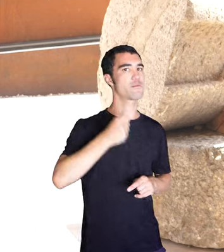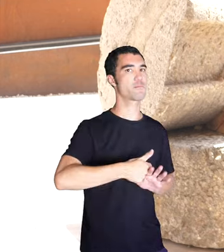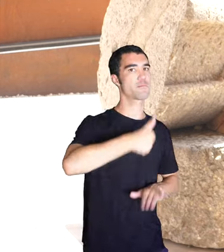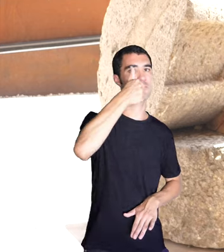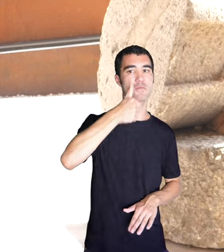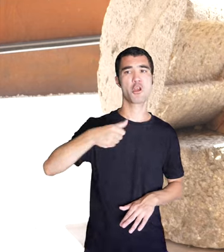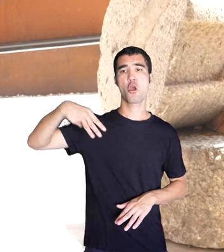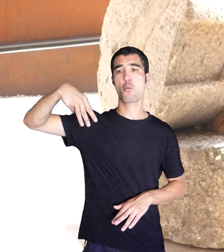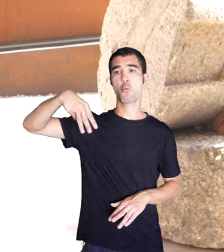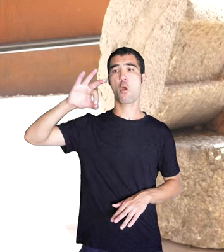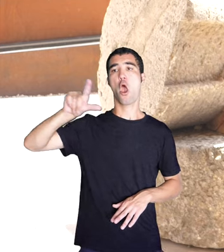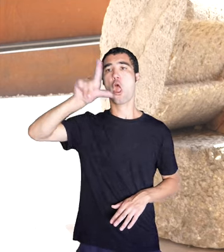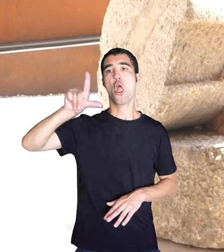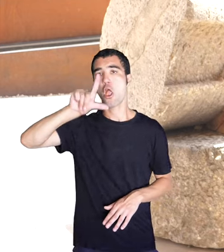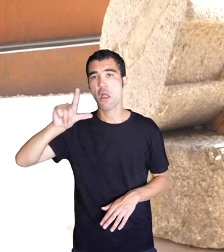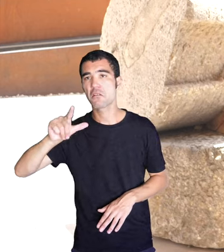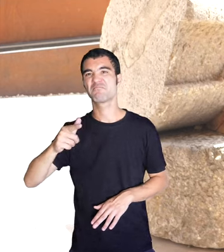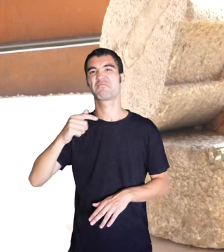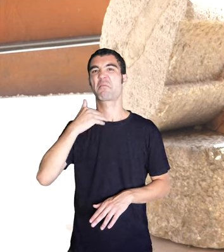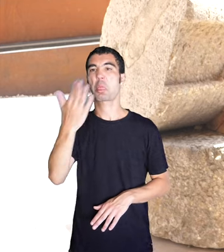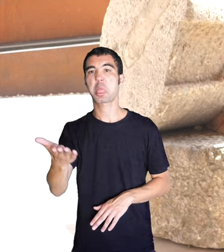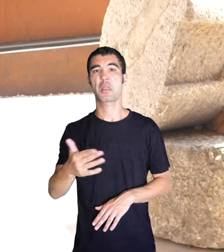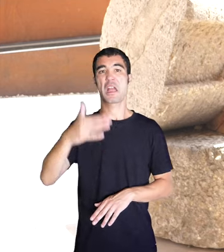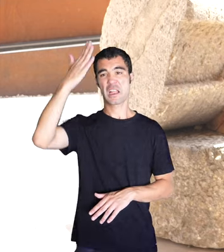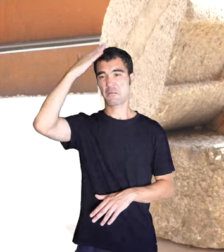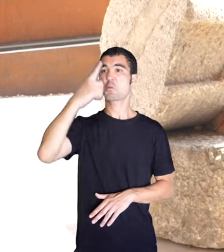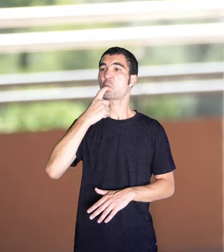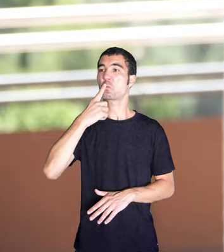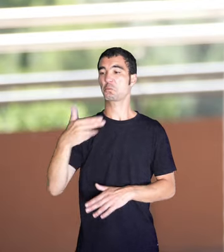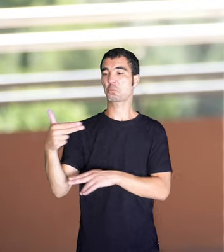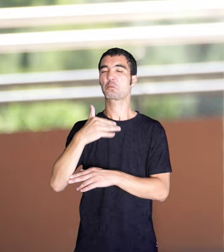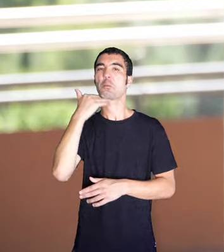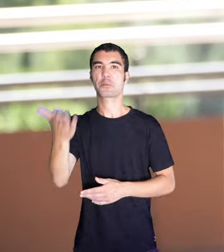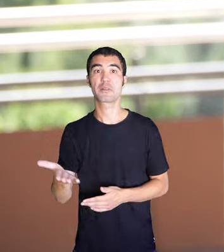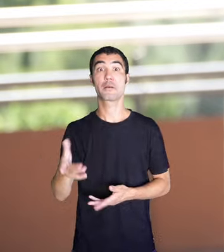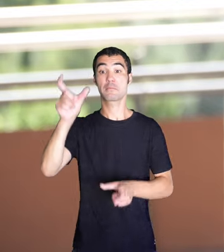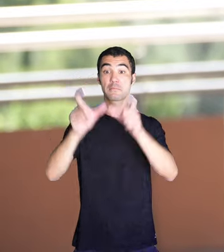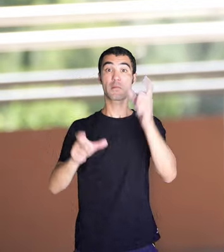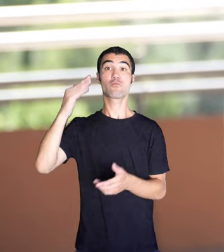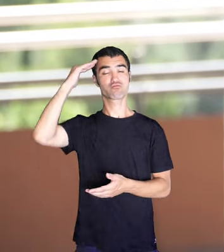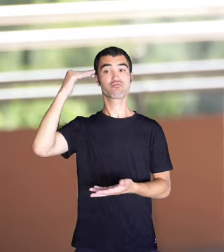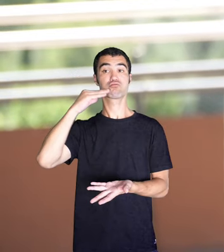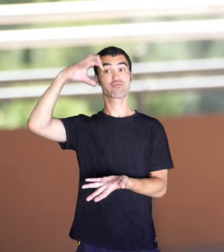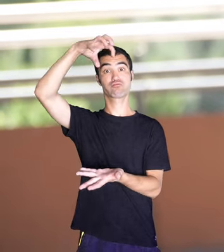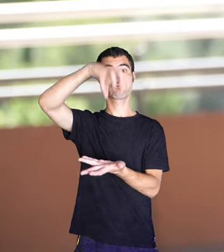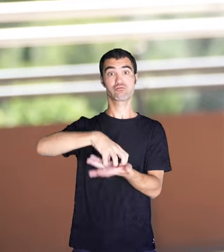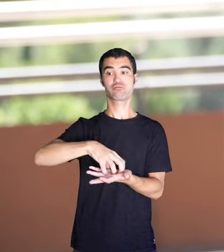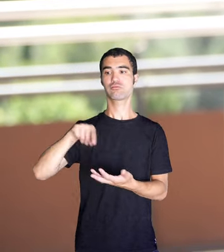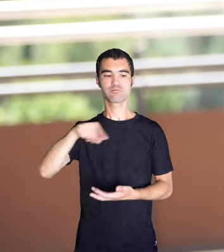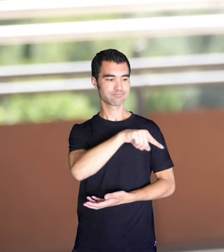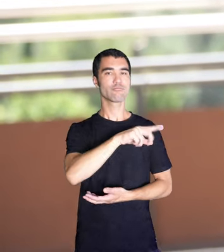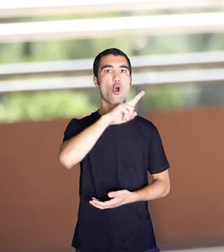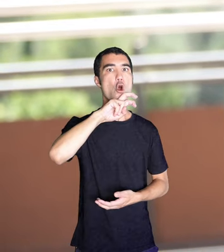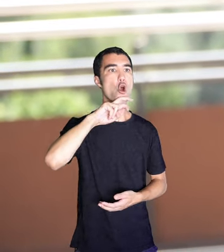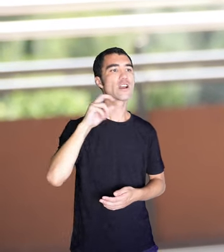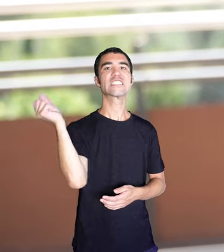que els molls o un carro roig. Perquè la gent de les finques en aquell peix el podia conservar,